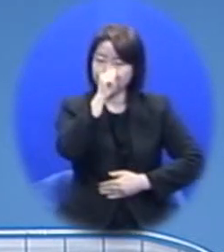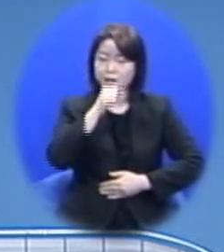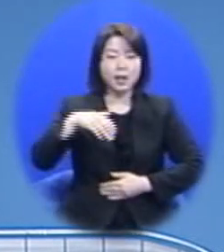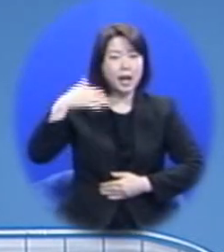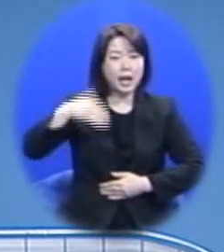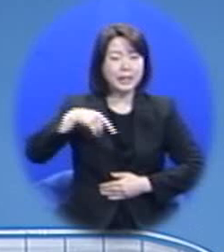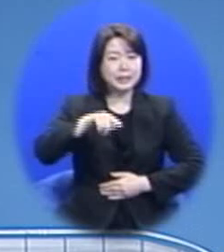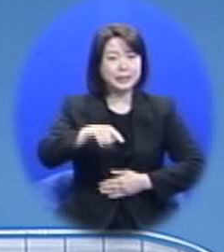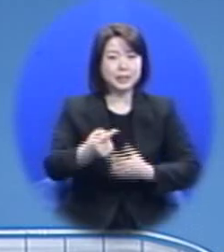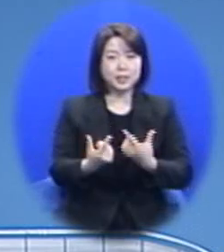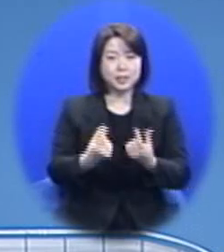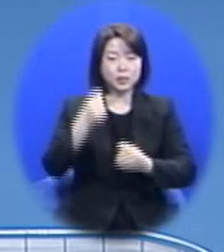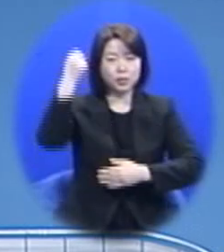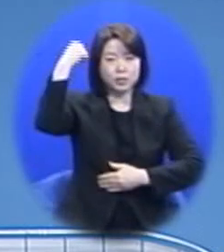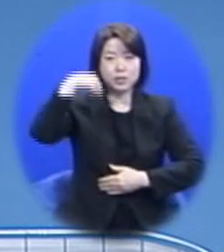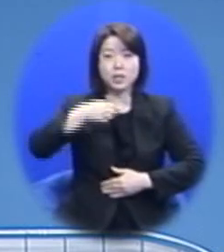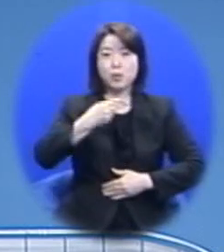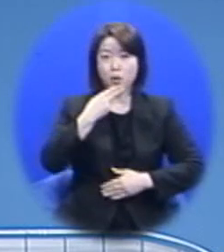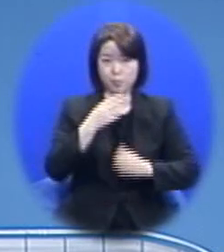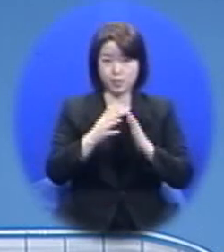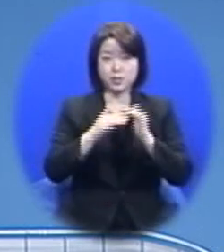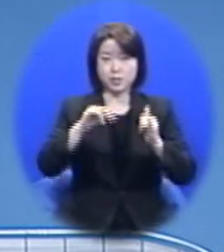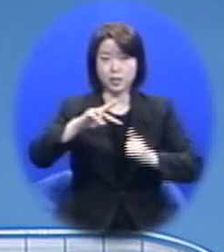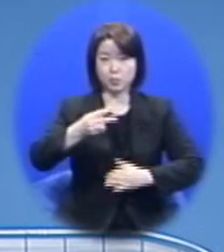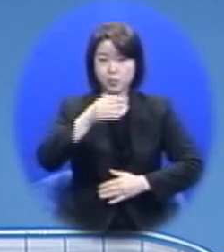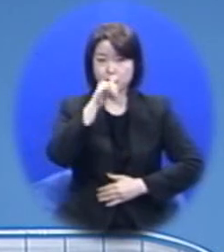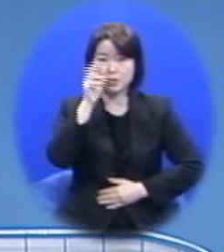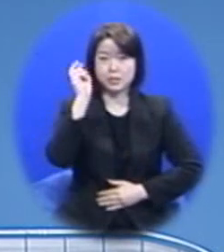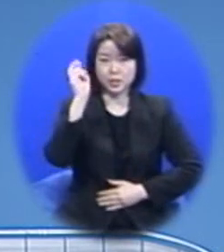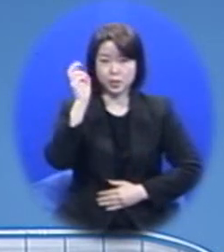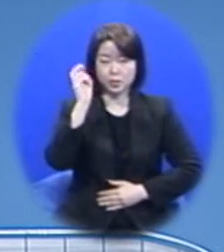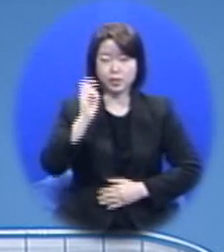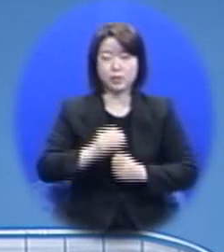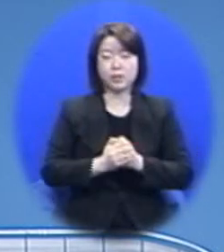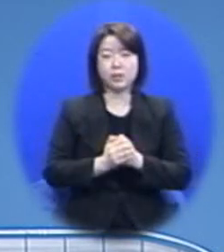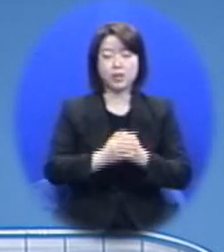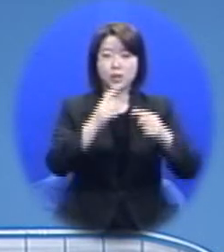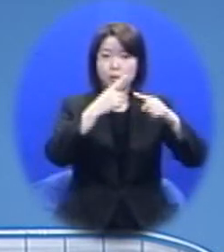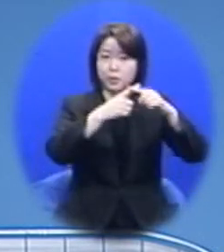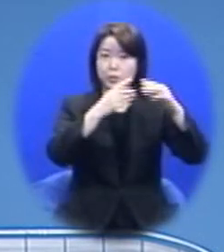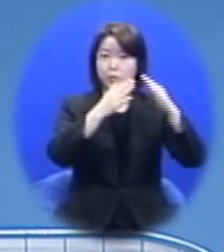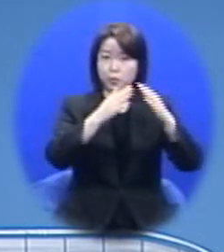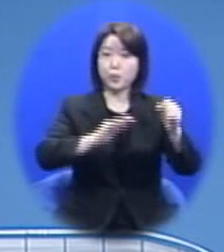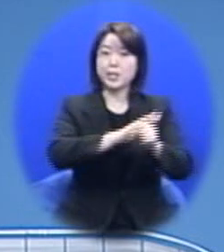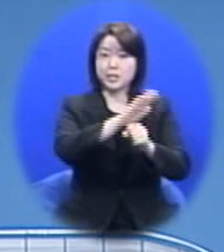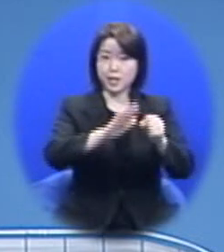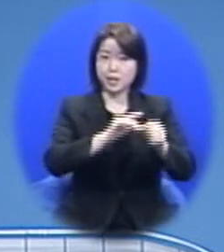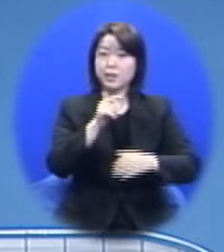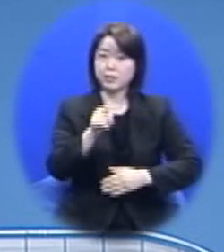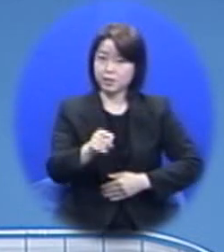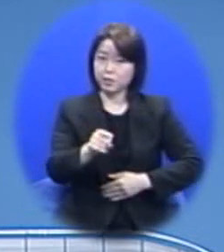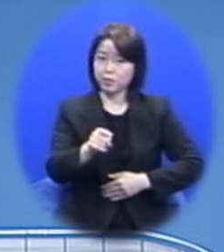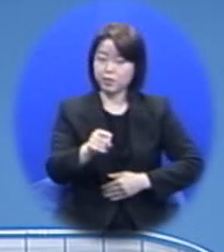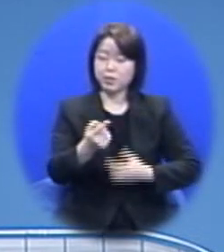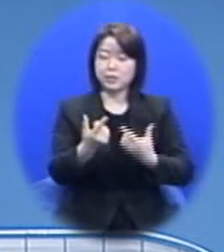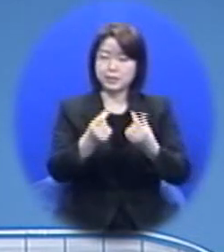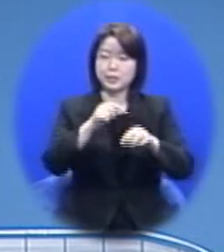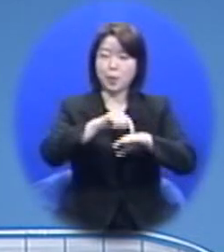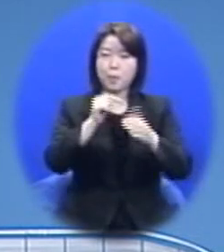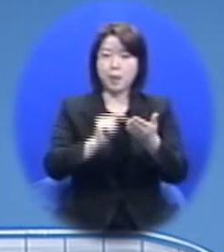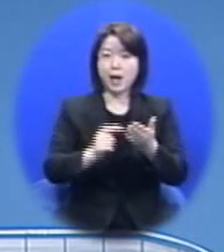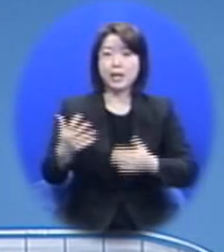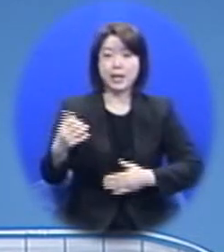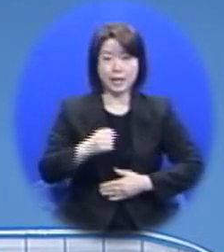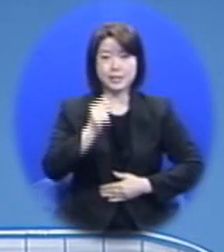아직까지 그런 느낌이 없으신 분들도 있으실 겁니다. 교회를 사랑한다는 것, 한 번도 그런 마음 가져보지 못하신